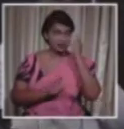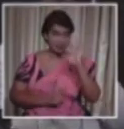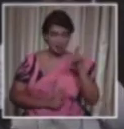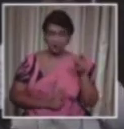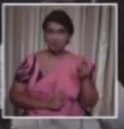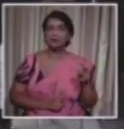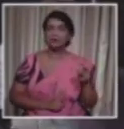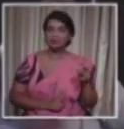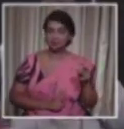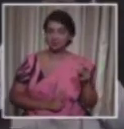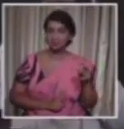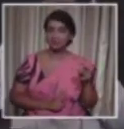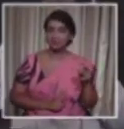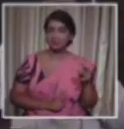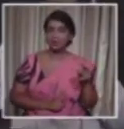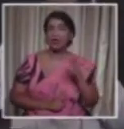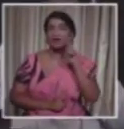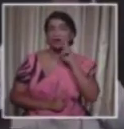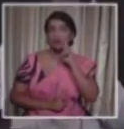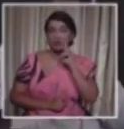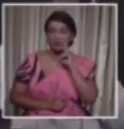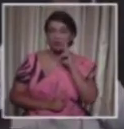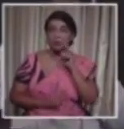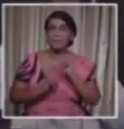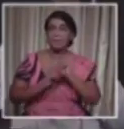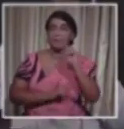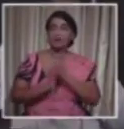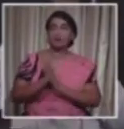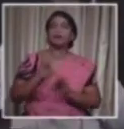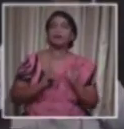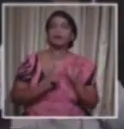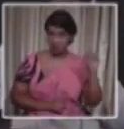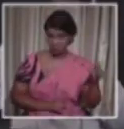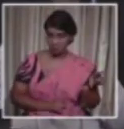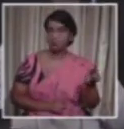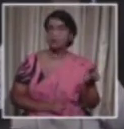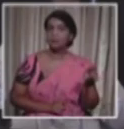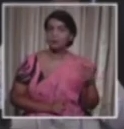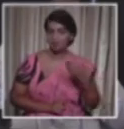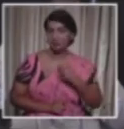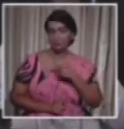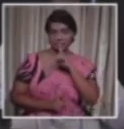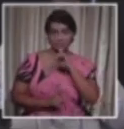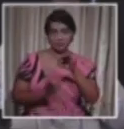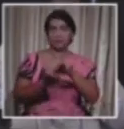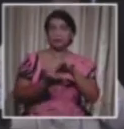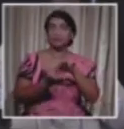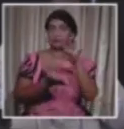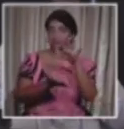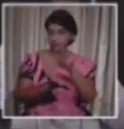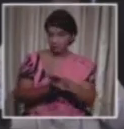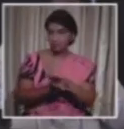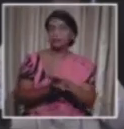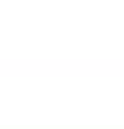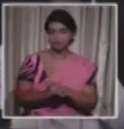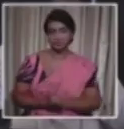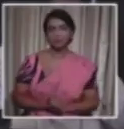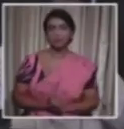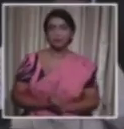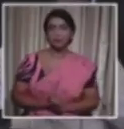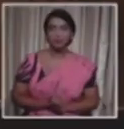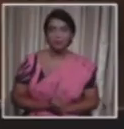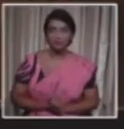නාගල්ල මන්තුමාල නිසද්ද වෙන්න වික්‍රමසිංහ පාර්ලිමේන්තු මන්ත්‍රීවරයාගේ නම යෝජනා කරන ලද නම මම ස්ථිර කරමි.